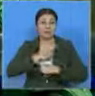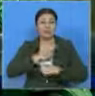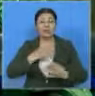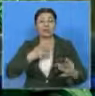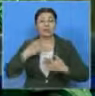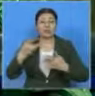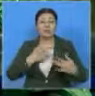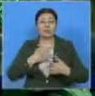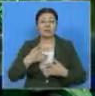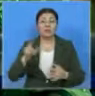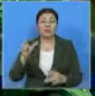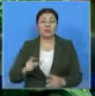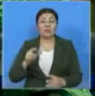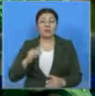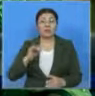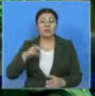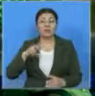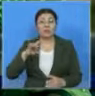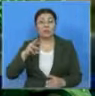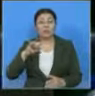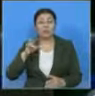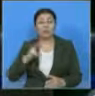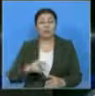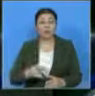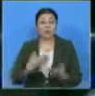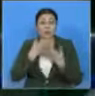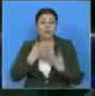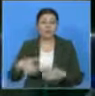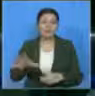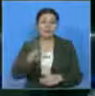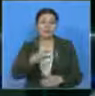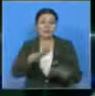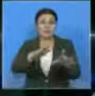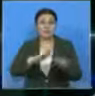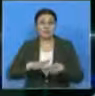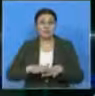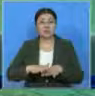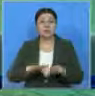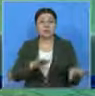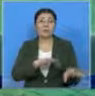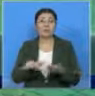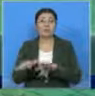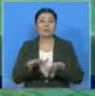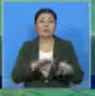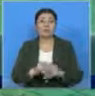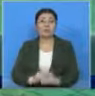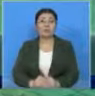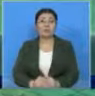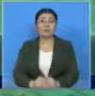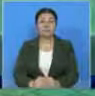Творческий микс артистов филармонии пришелся по душе всем зрителям фестиваля. Инкара Карашаева, Замасауханов, телеканал Актобе.